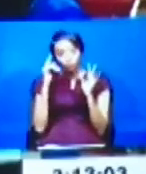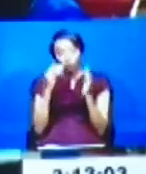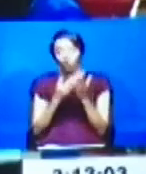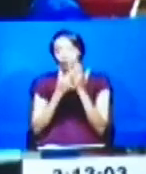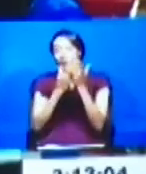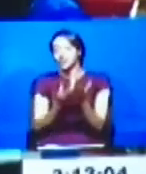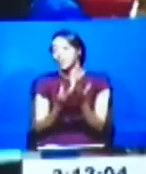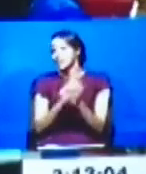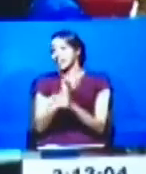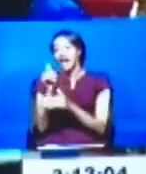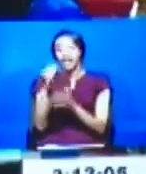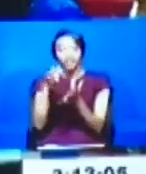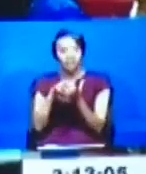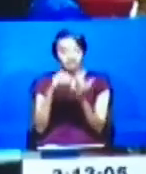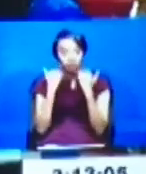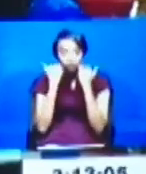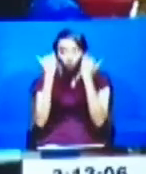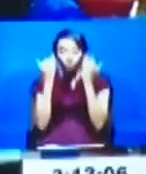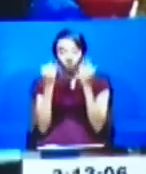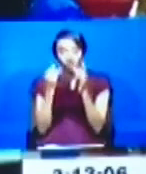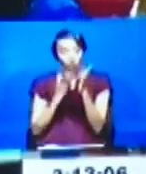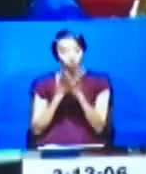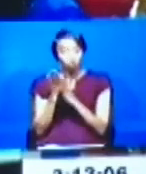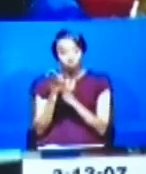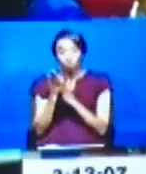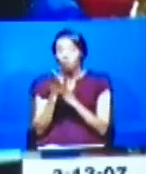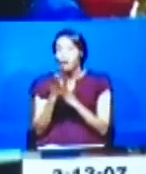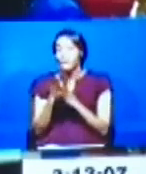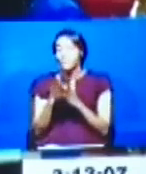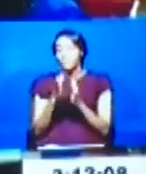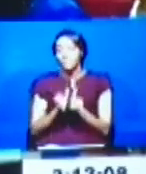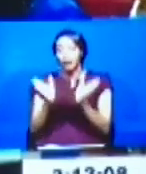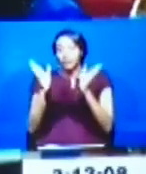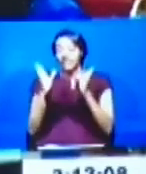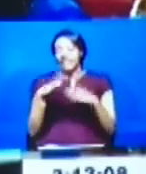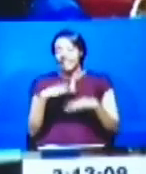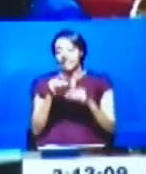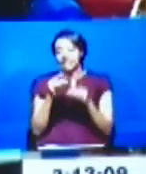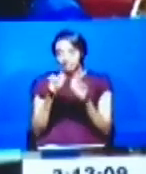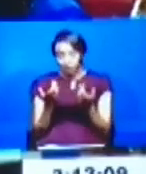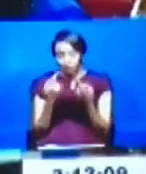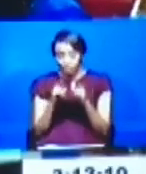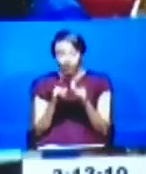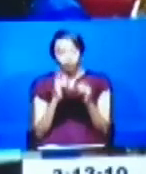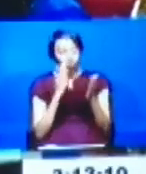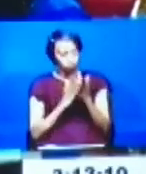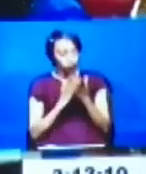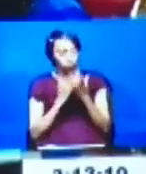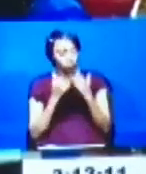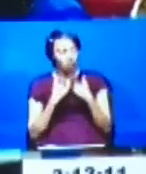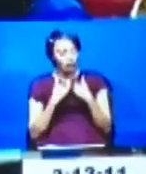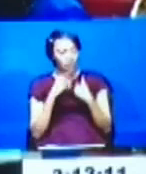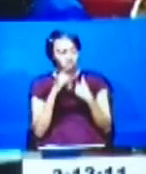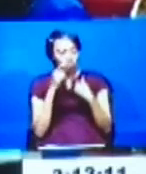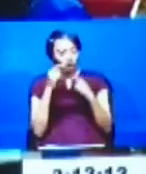yenana abagenda kuba president tagenda kuba mwana wafe tagenda kuba wafe so ne kitegeza nti maybe tebagenda kuchikola echo kusatu